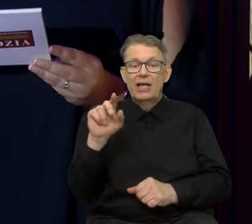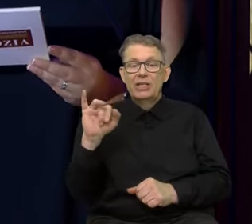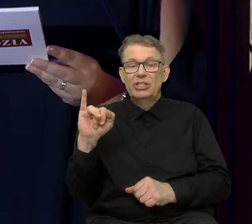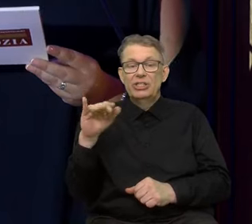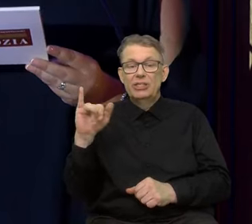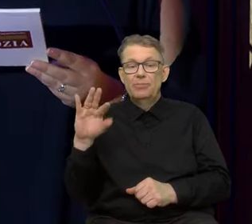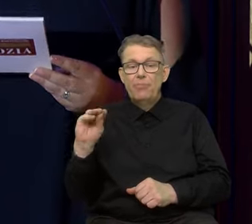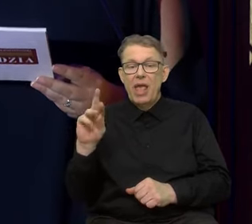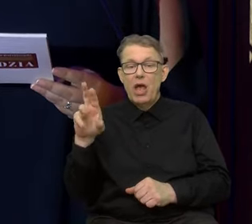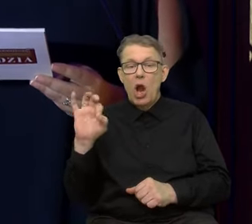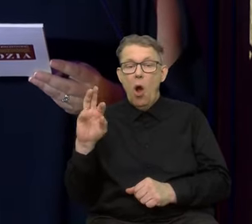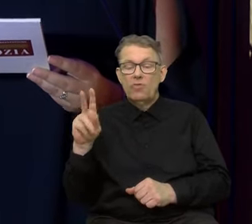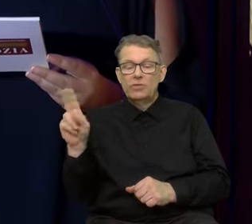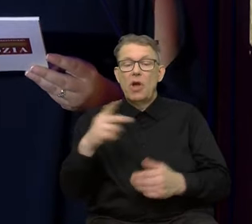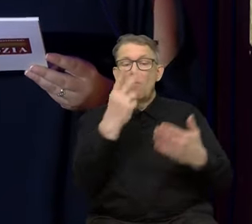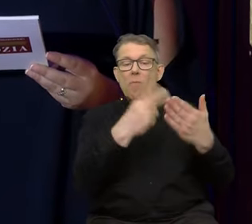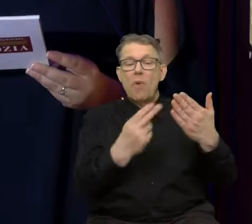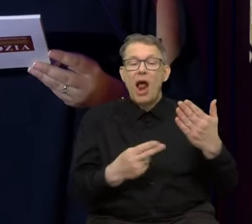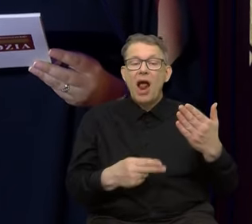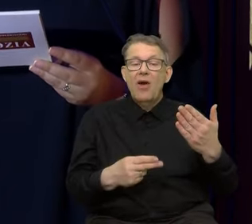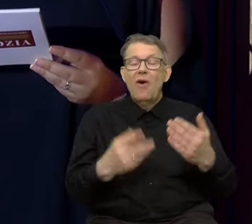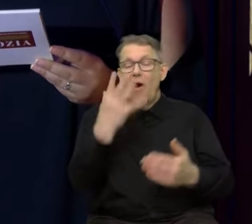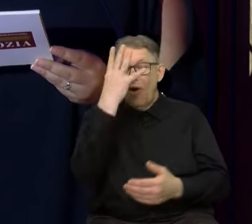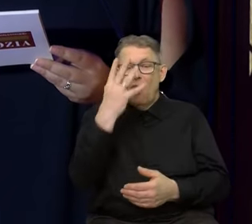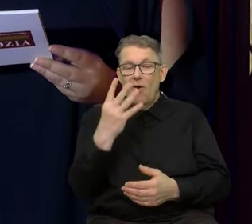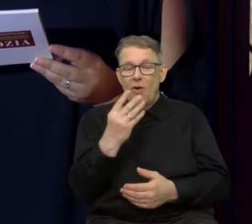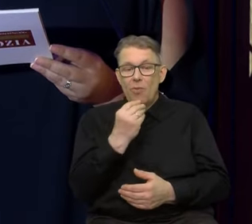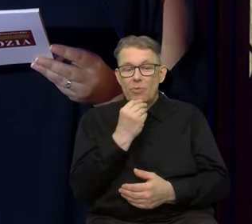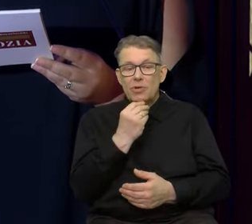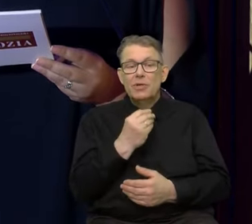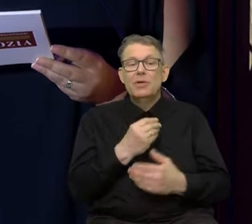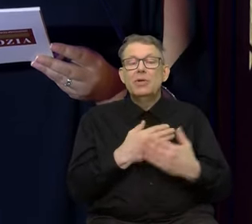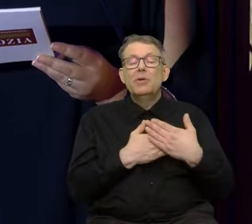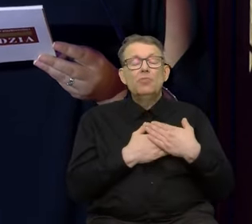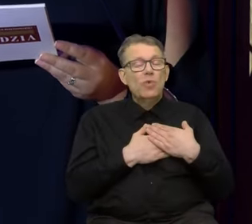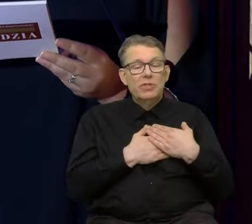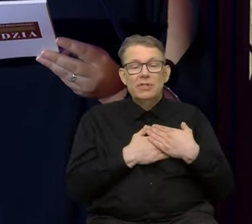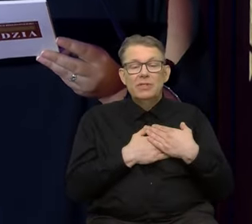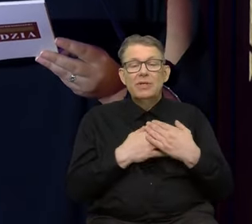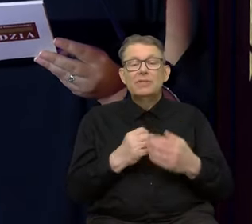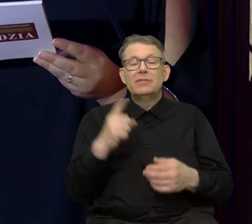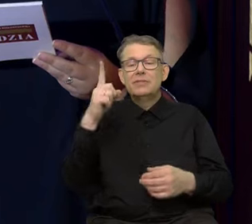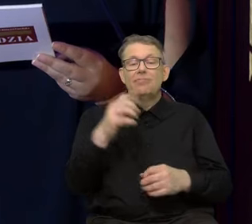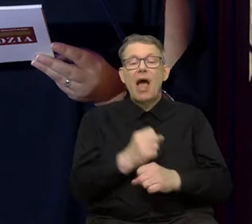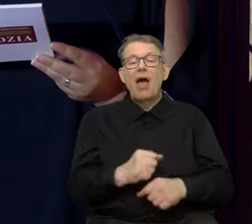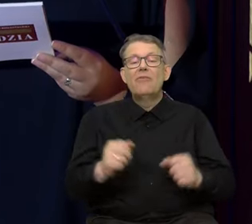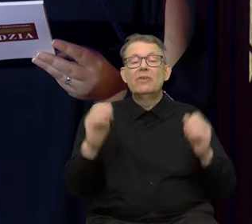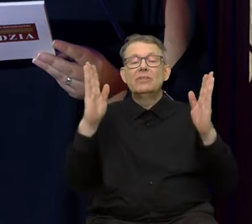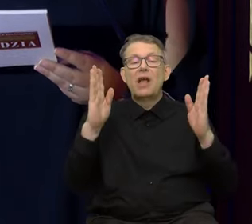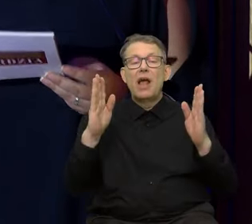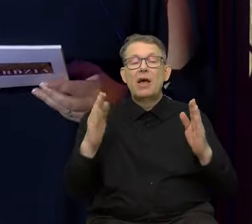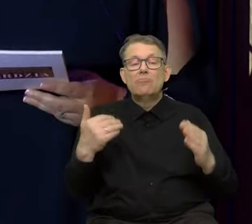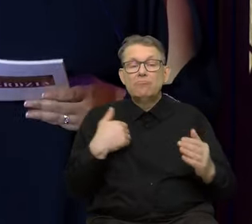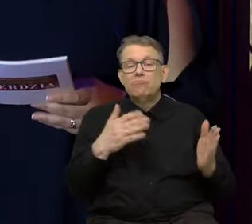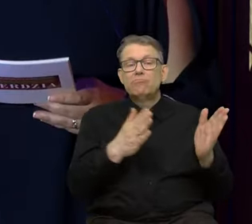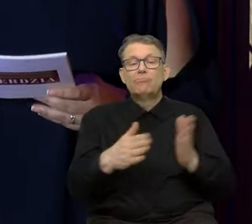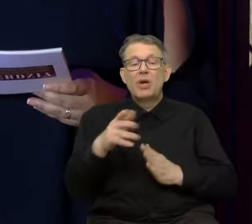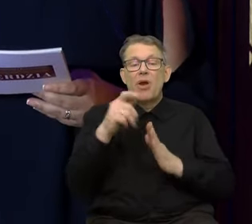autora pierwszego wizerunku Najmiłosierniejszego Zbawiciela, przygotowaliśmy materiały